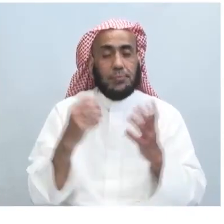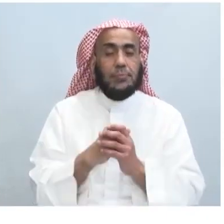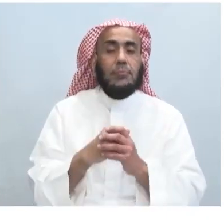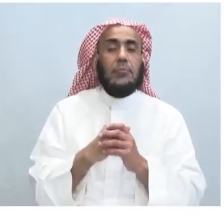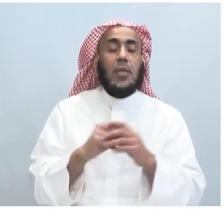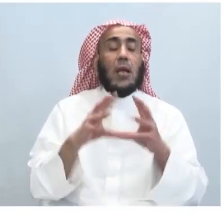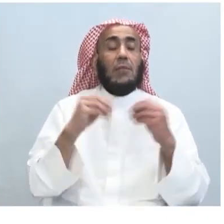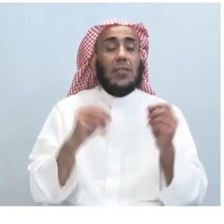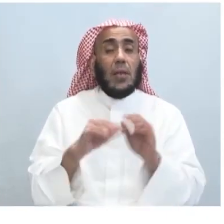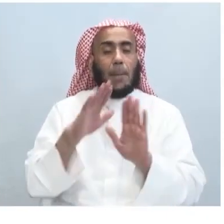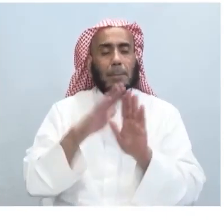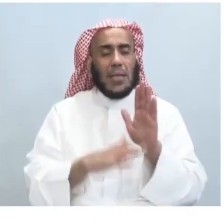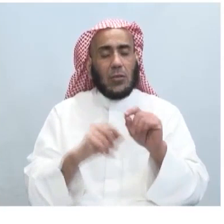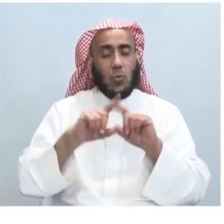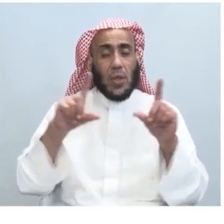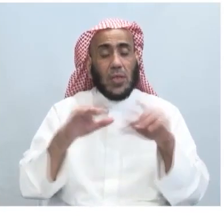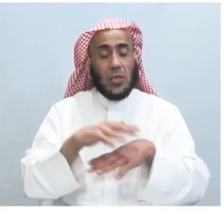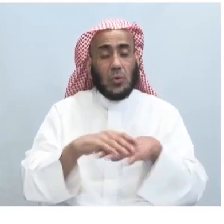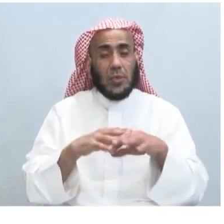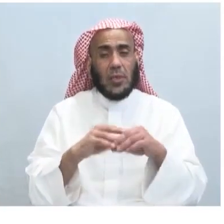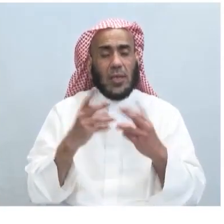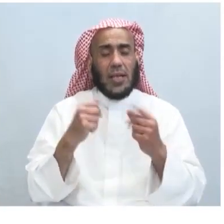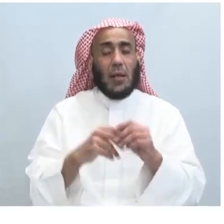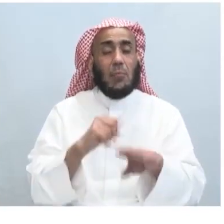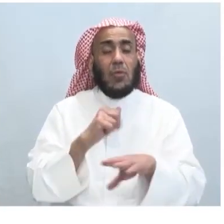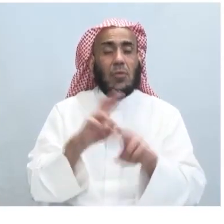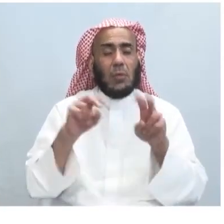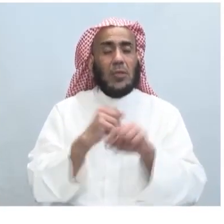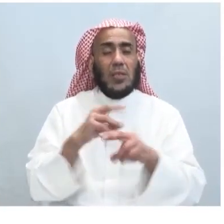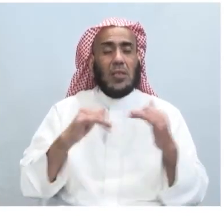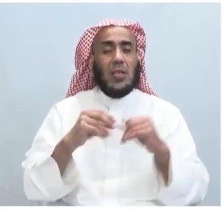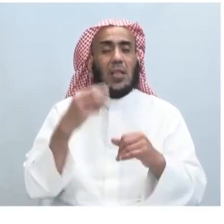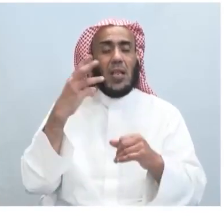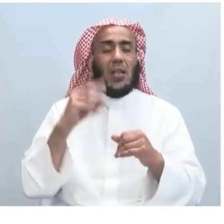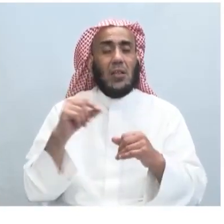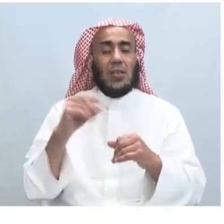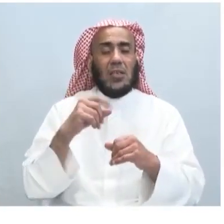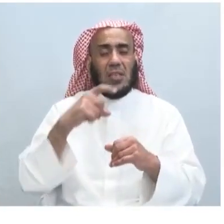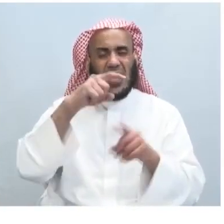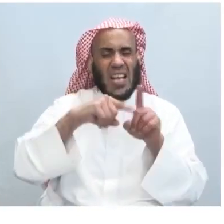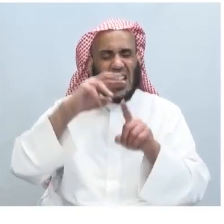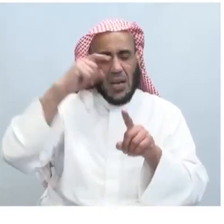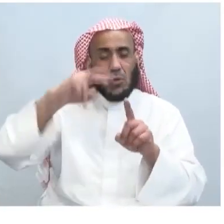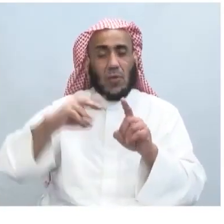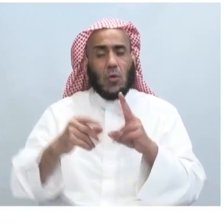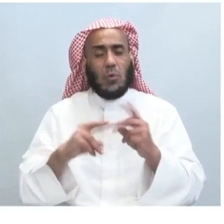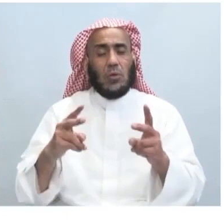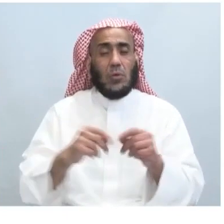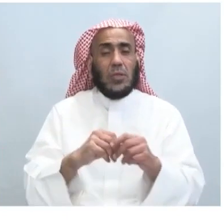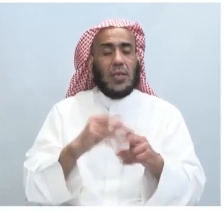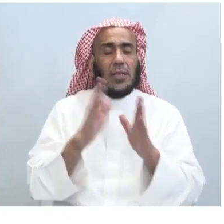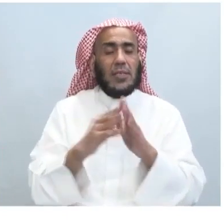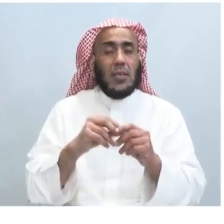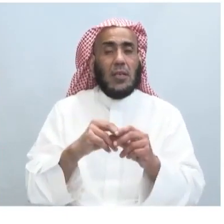فسر البيانات يوضح الجدول الاتي قيم ثابت الاتزان عند ثلاث درجات حراره مختلفه اي منها يكون تركيز